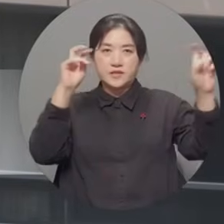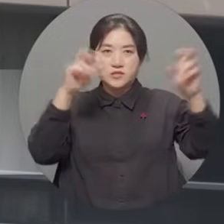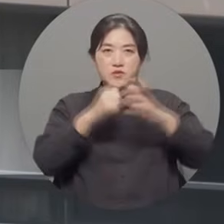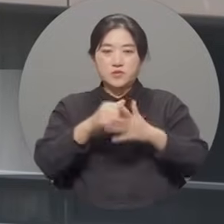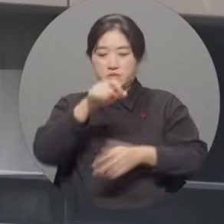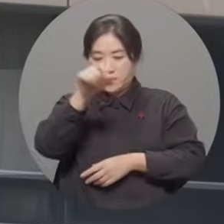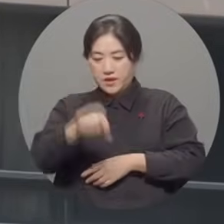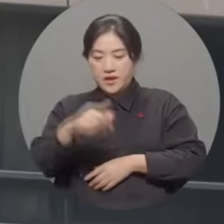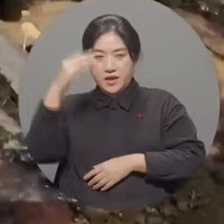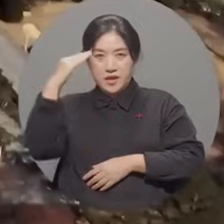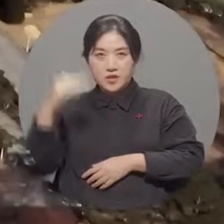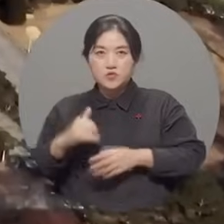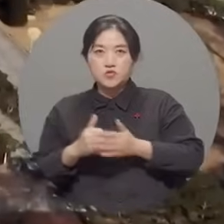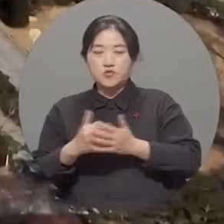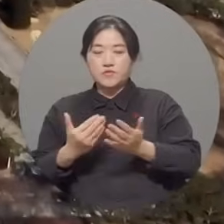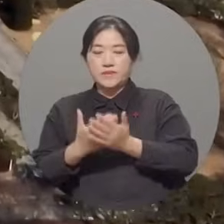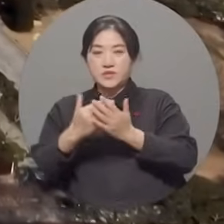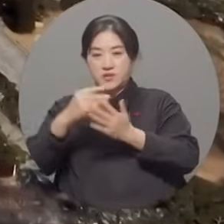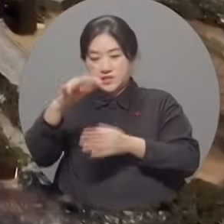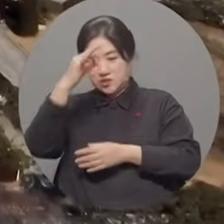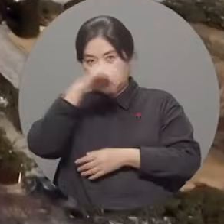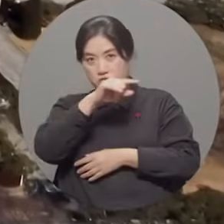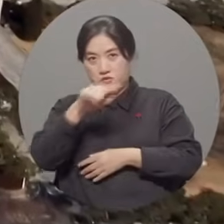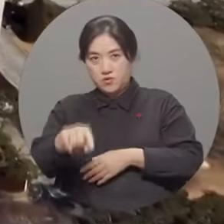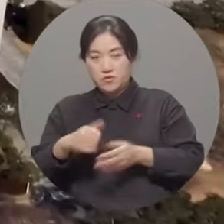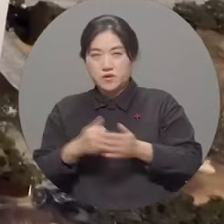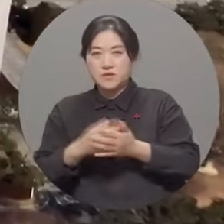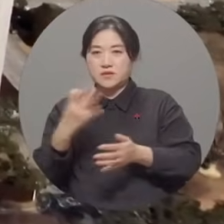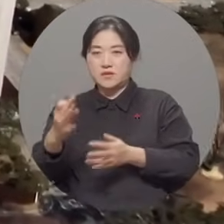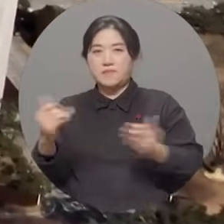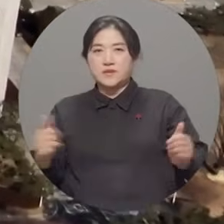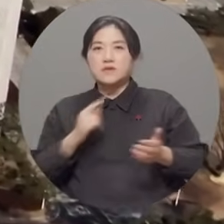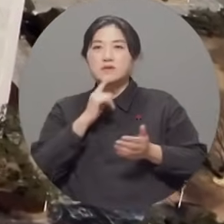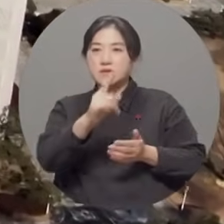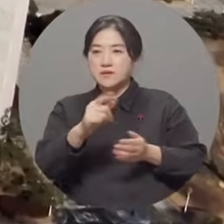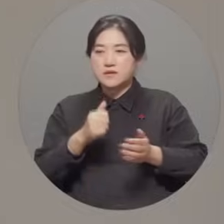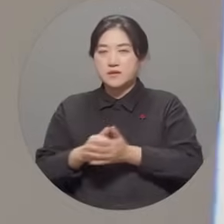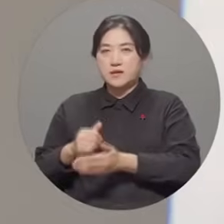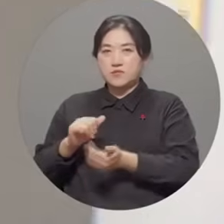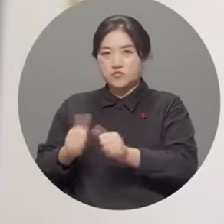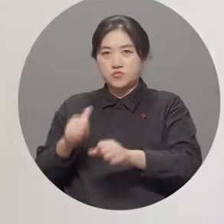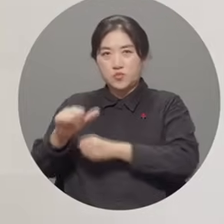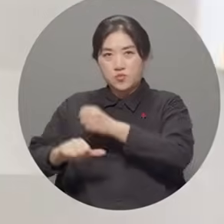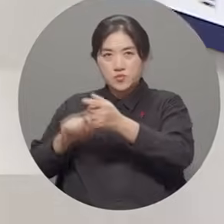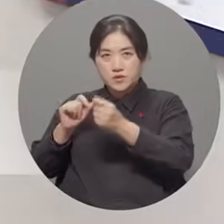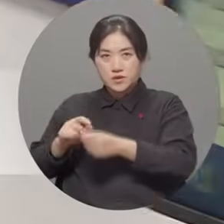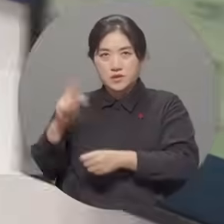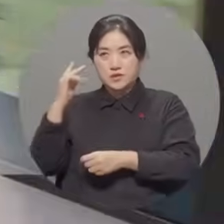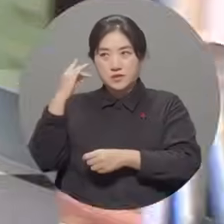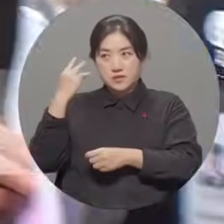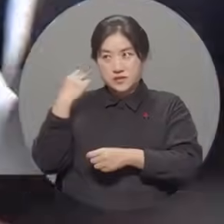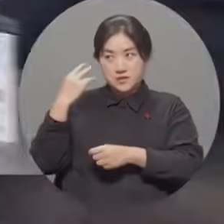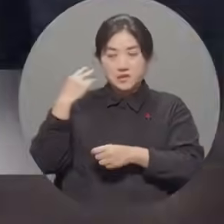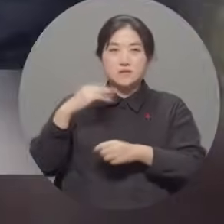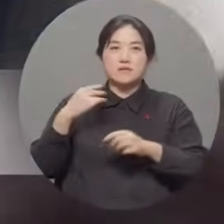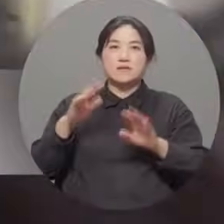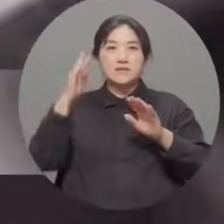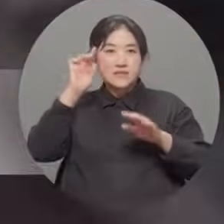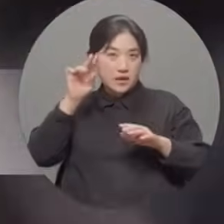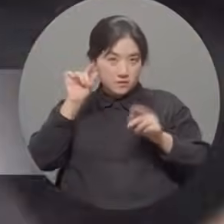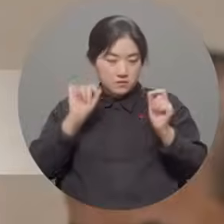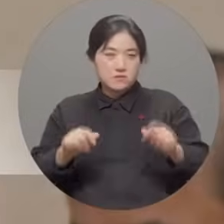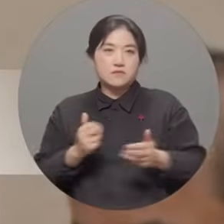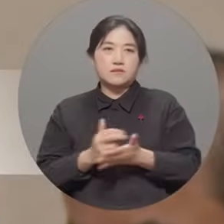14명을 기소했습니다. 그의 5주기를 사흘 앞두고 재판이 끝났습니다. 대법원은 원청업체인